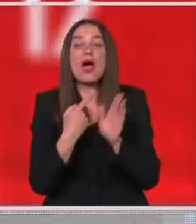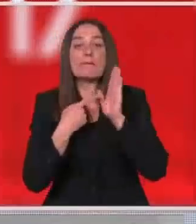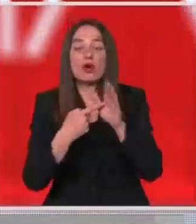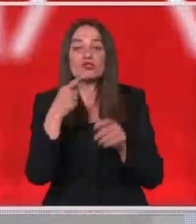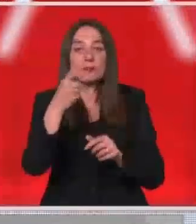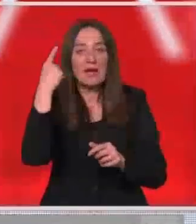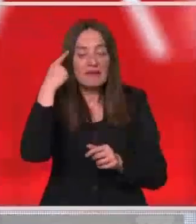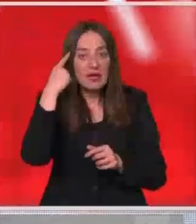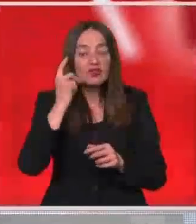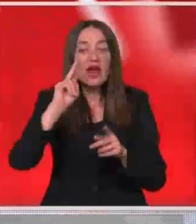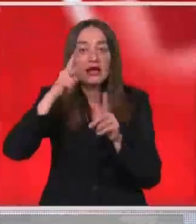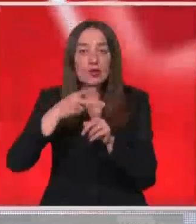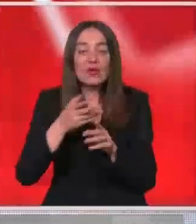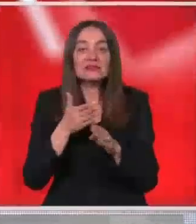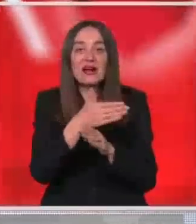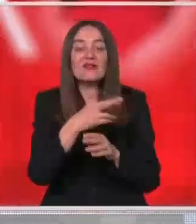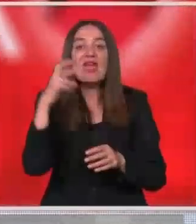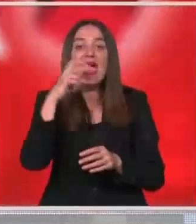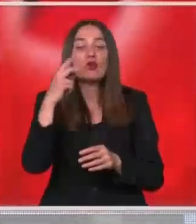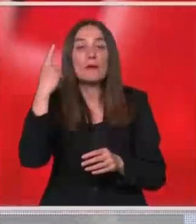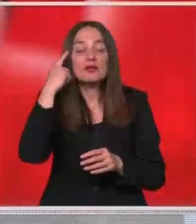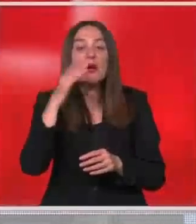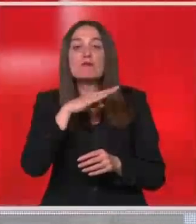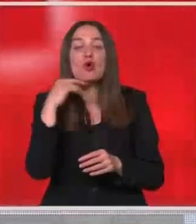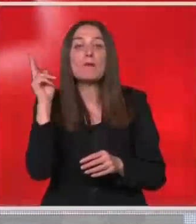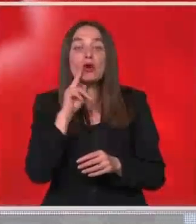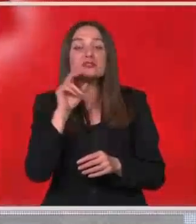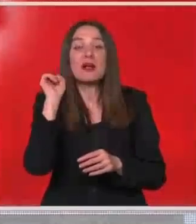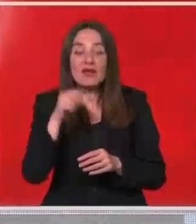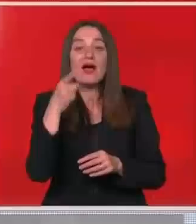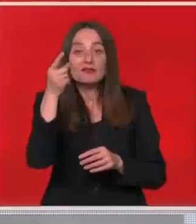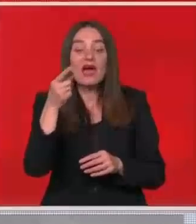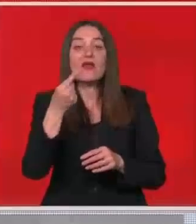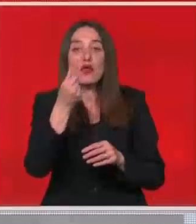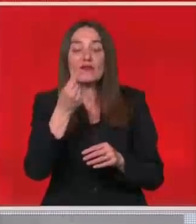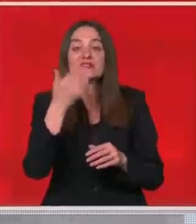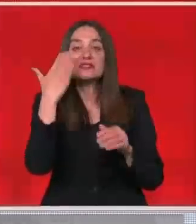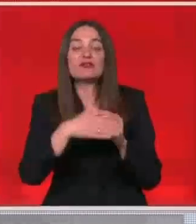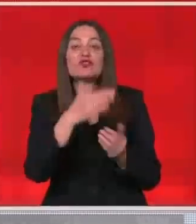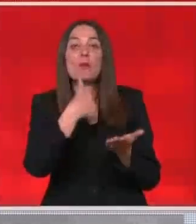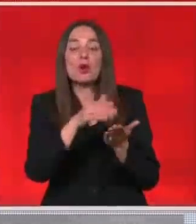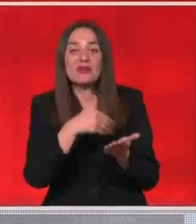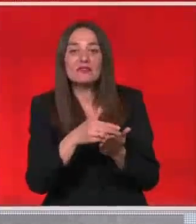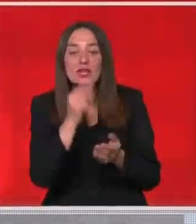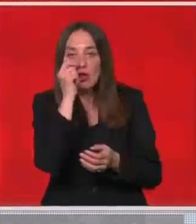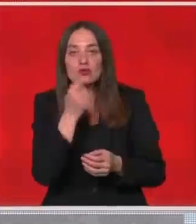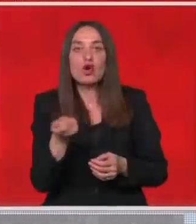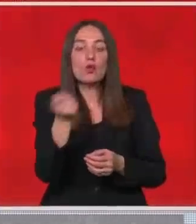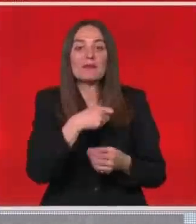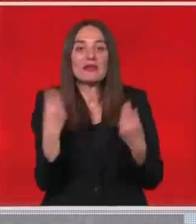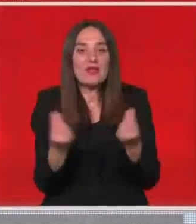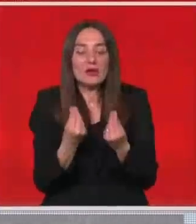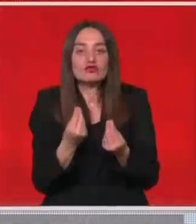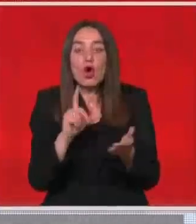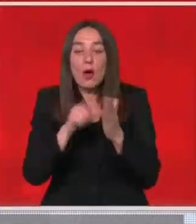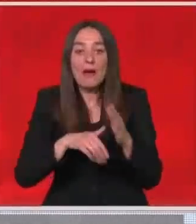na taj način. A s druge strane, ekonomska logika je vrlo prosta. Da, taj će novac završiti u prodavnicama, ljudi će kupiti nešto.